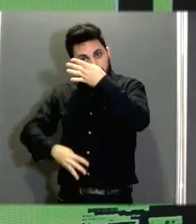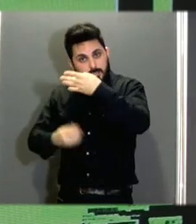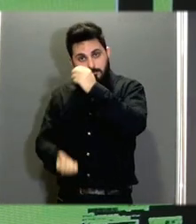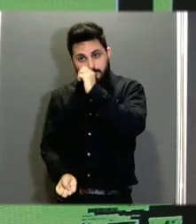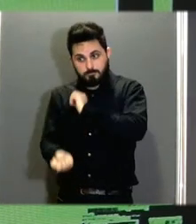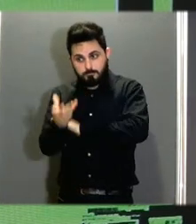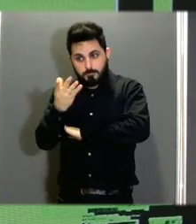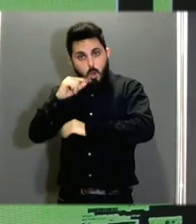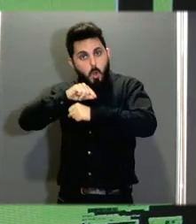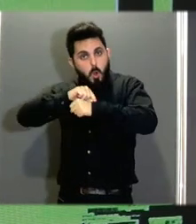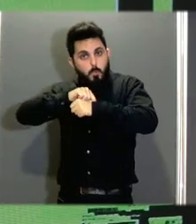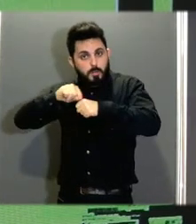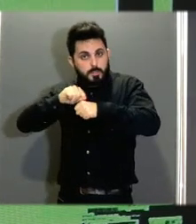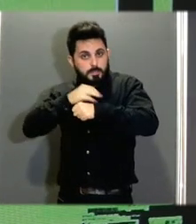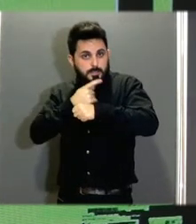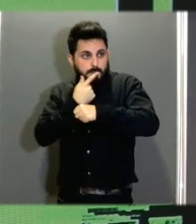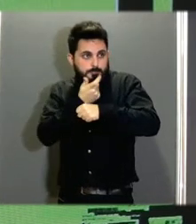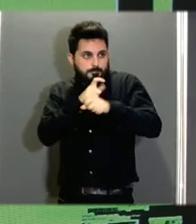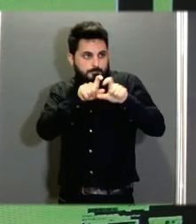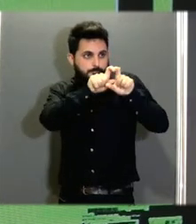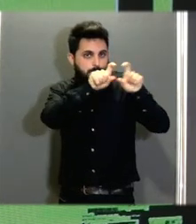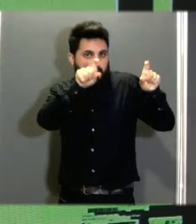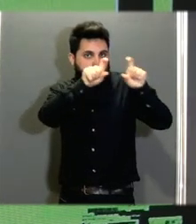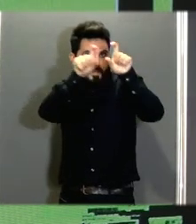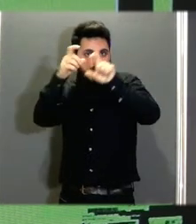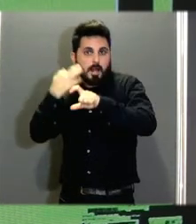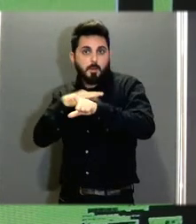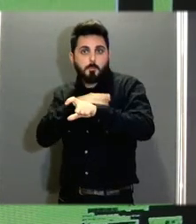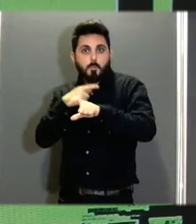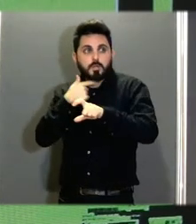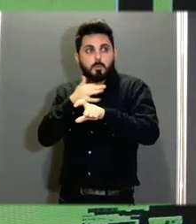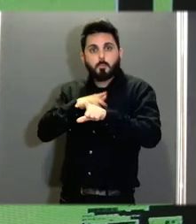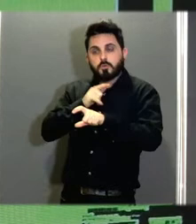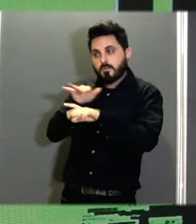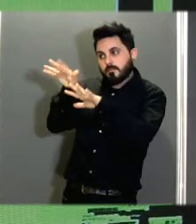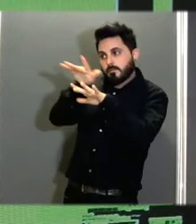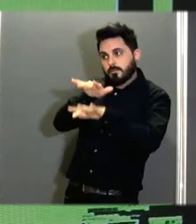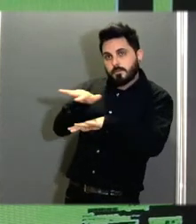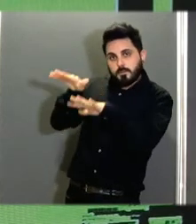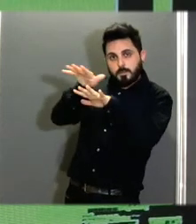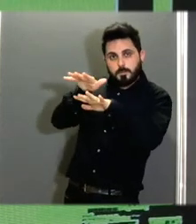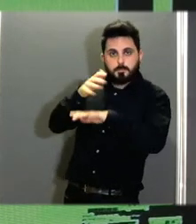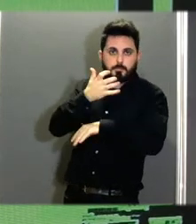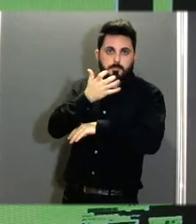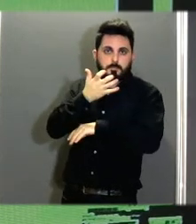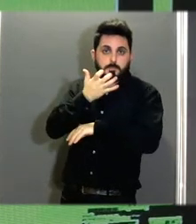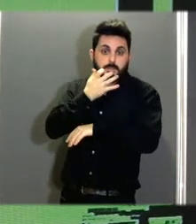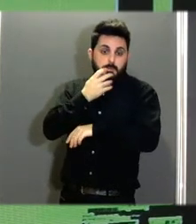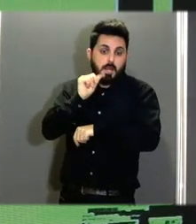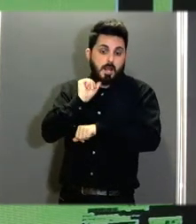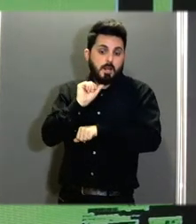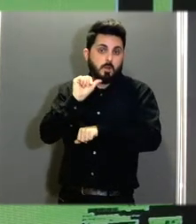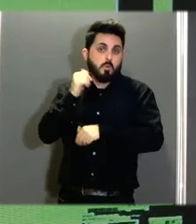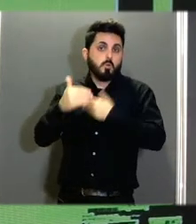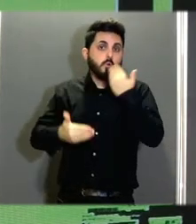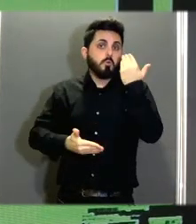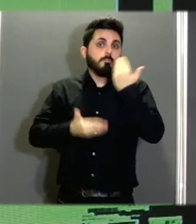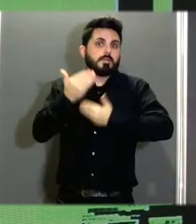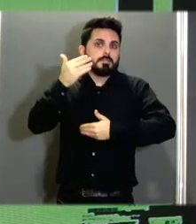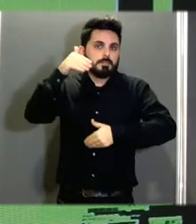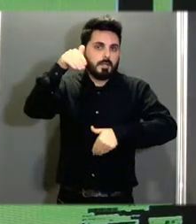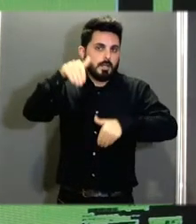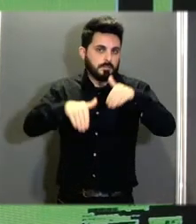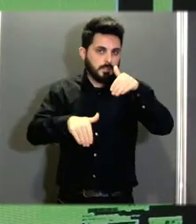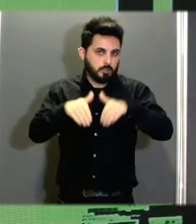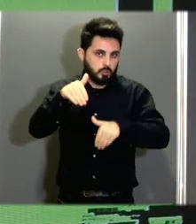que estaran al mercat i que poden ser cooptats quan, per exemple, acabés un primer període electoral o